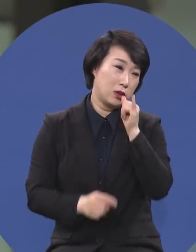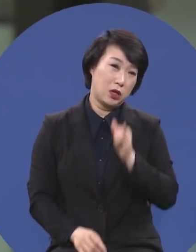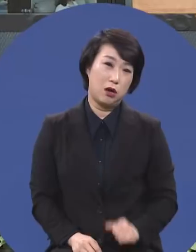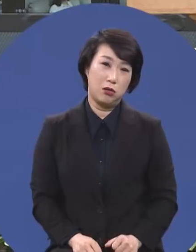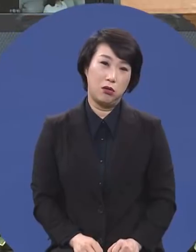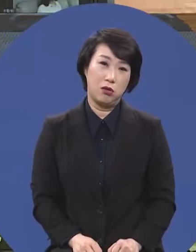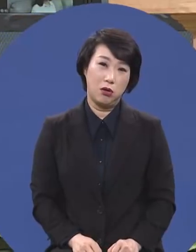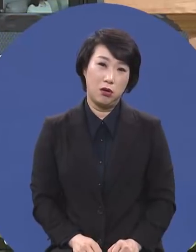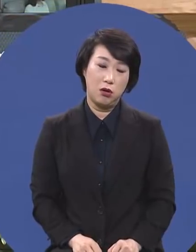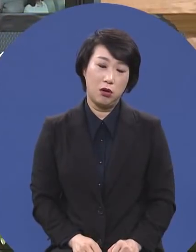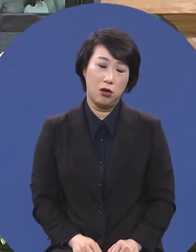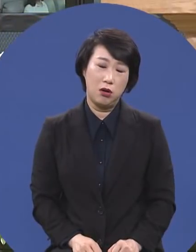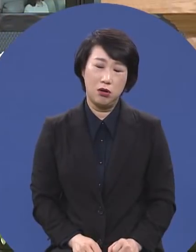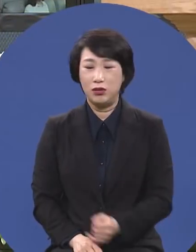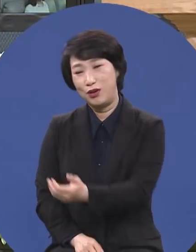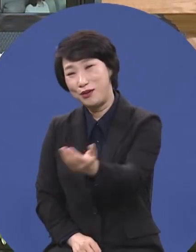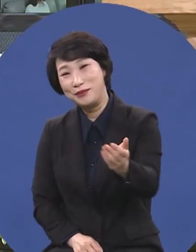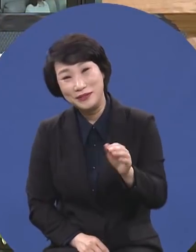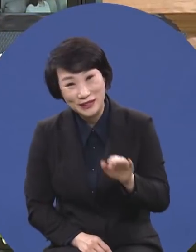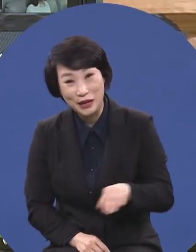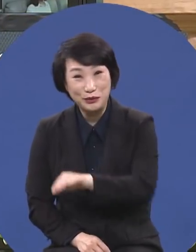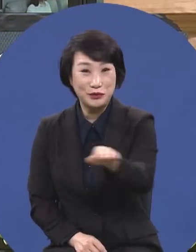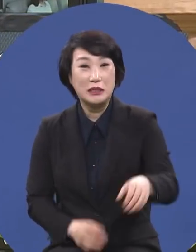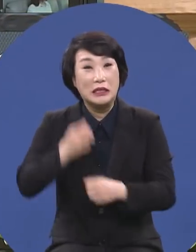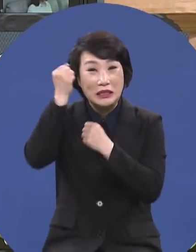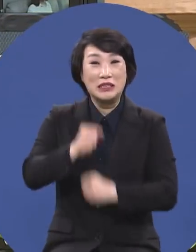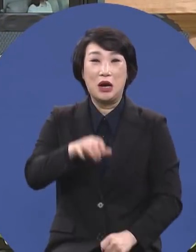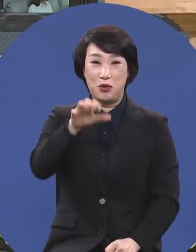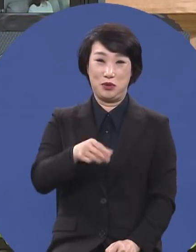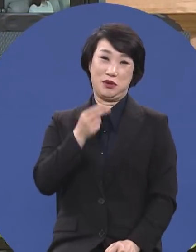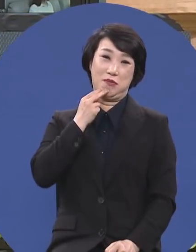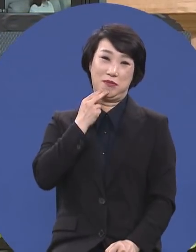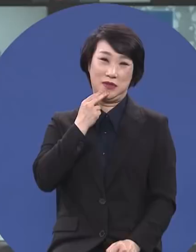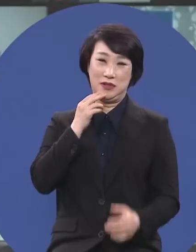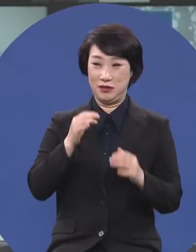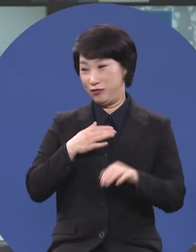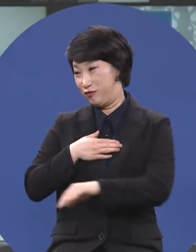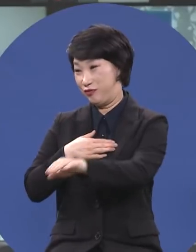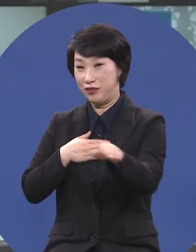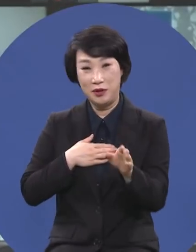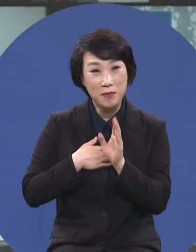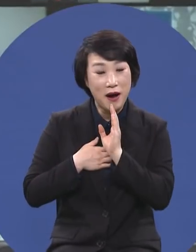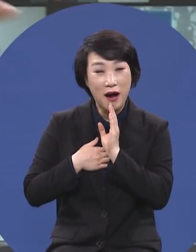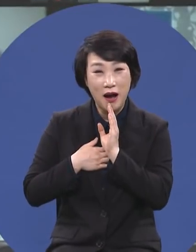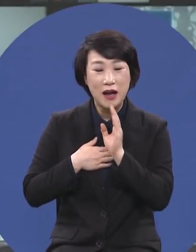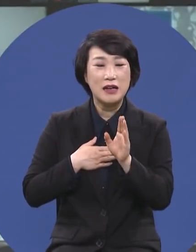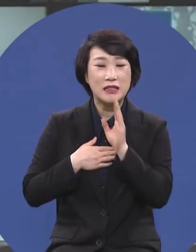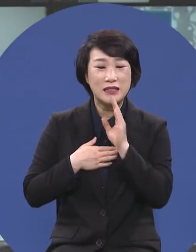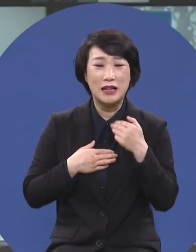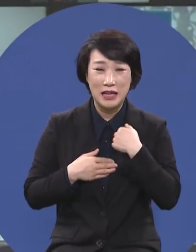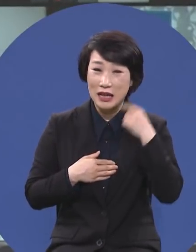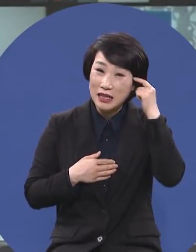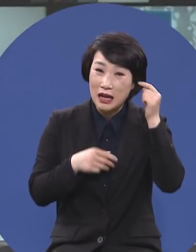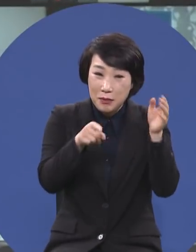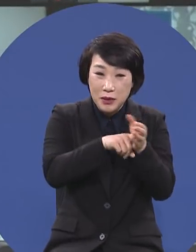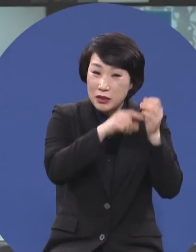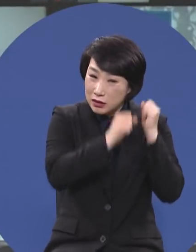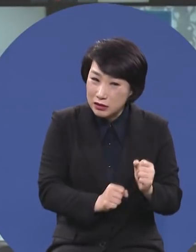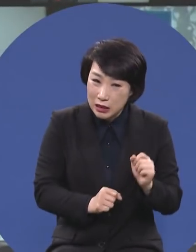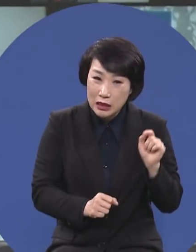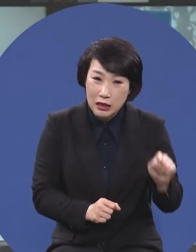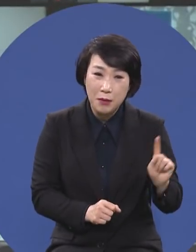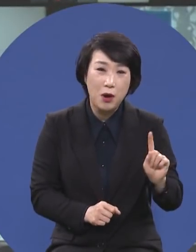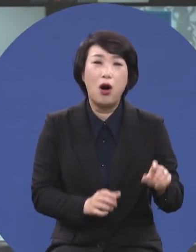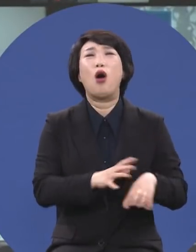말입니다. 여러분, 우리는 의지할 것 없는 사람들이요. 우리는 정말로 내 신념 의지해야